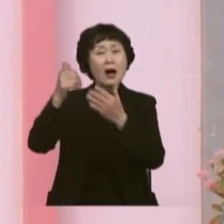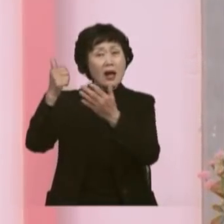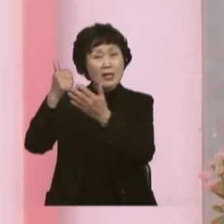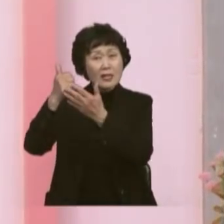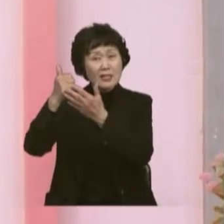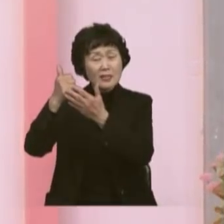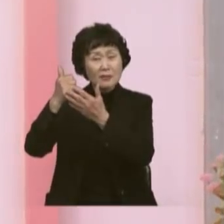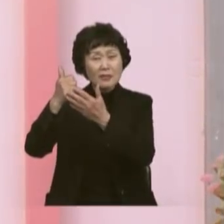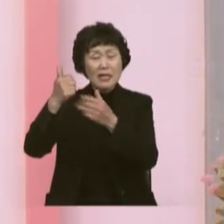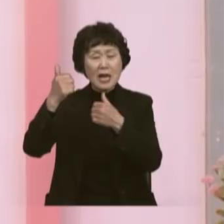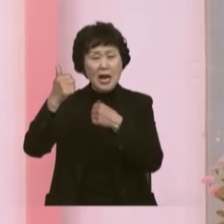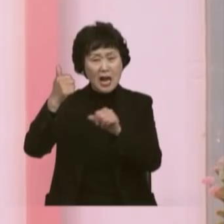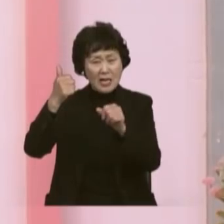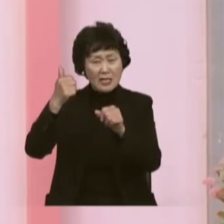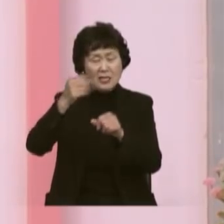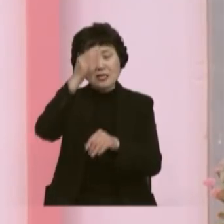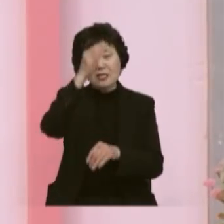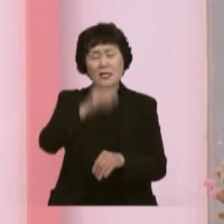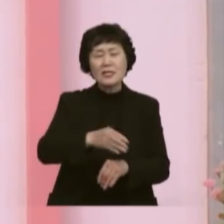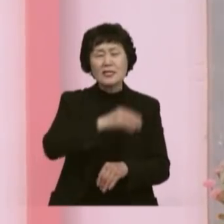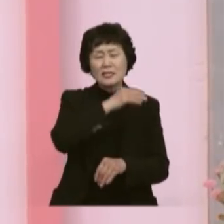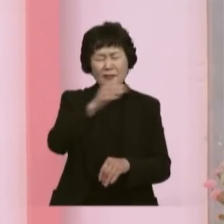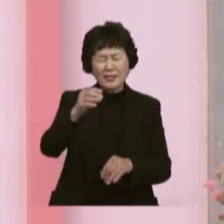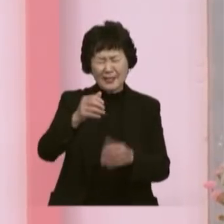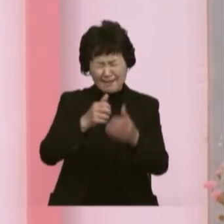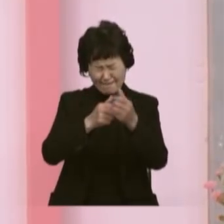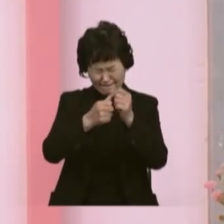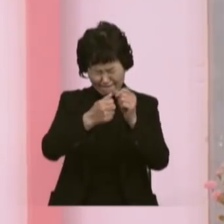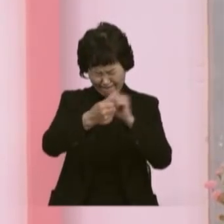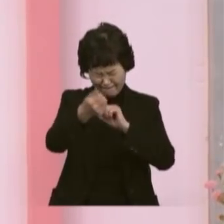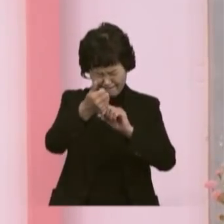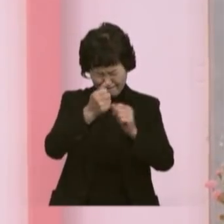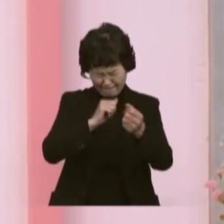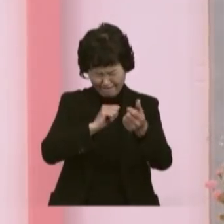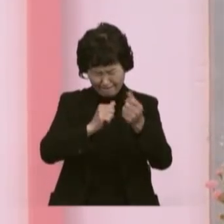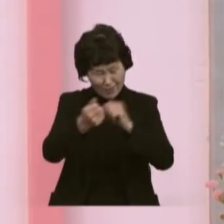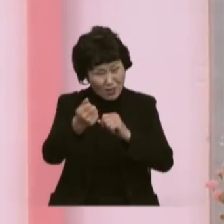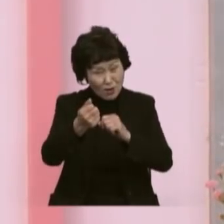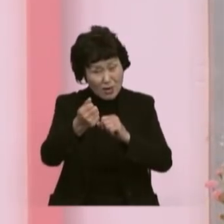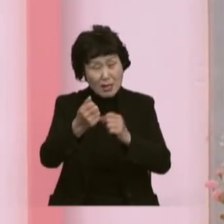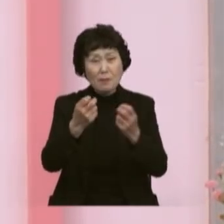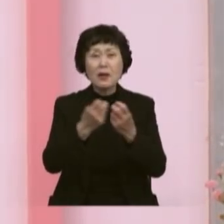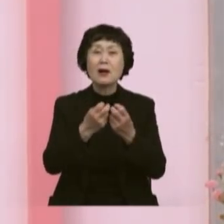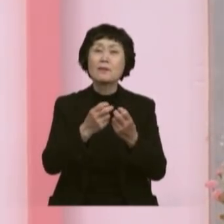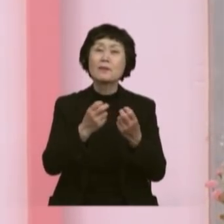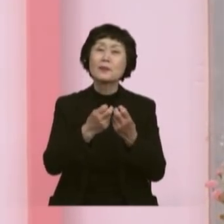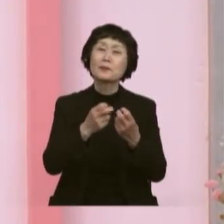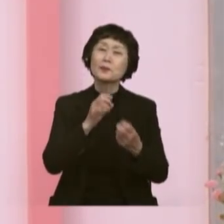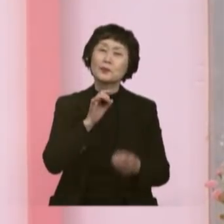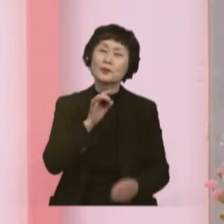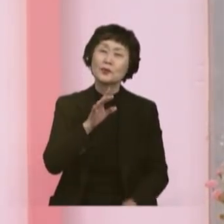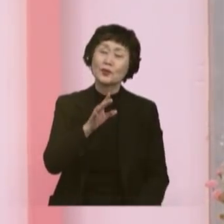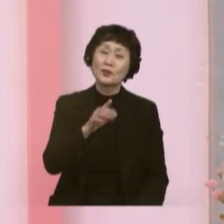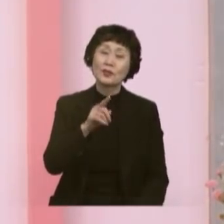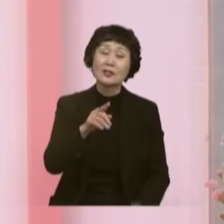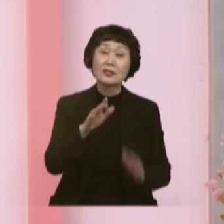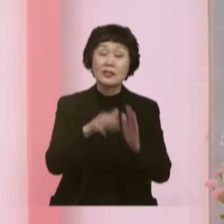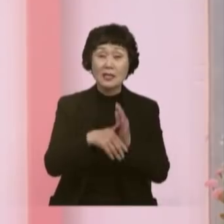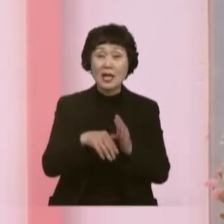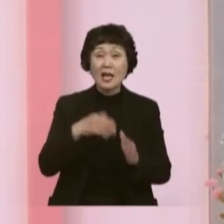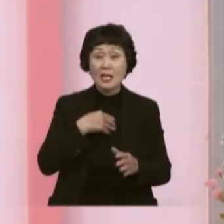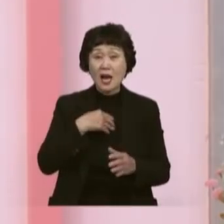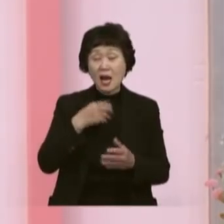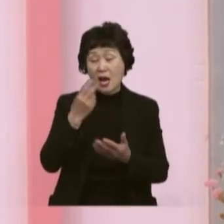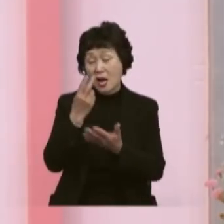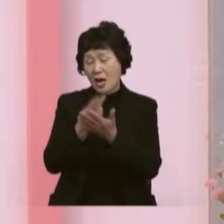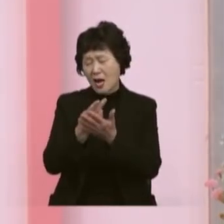십자가에 갈길갈길 찢어 죽이지 않으면 방법이 없어서. 제가 그때 정말 무기인실에서요 수천